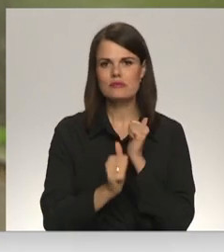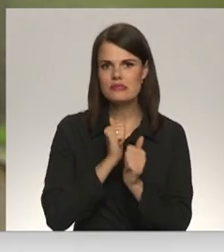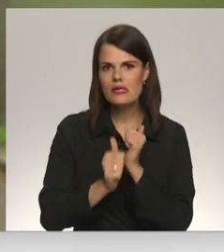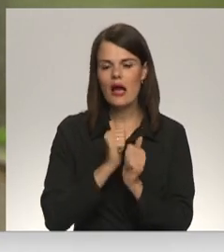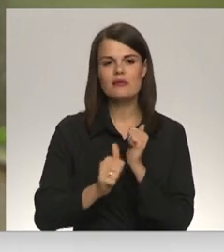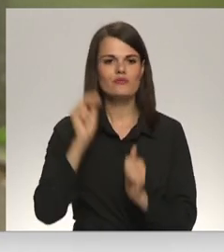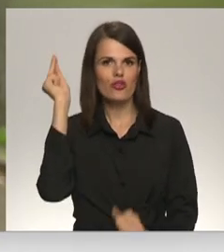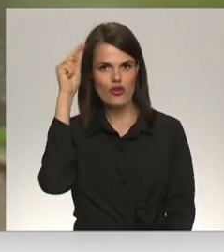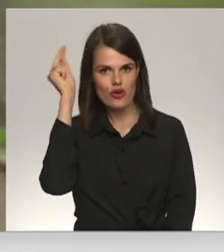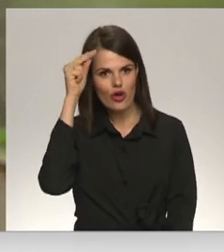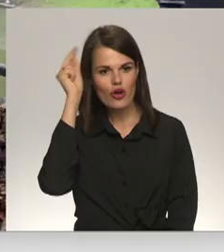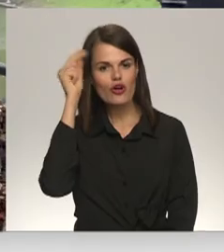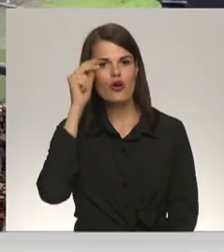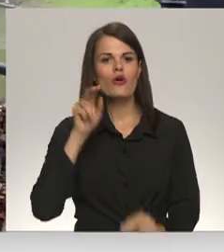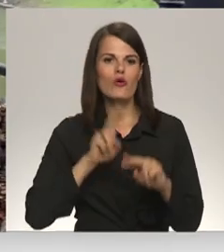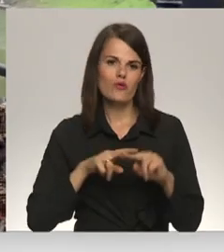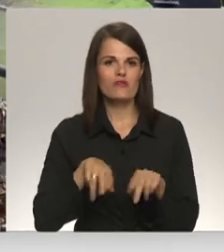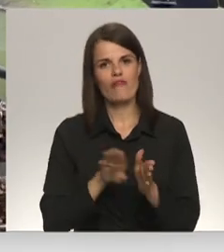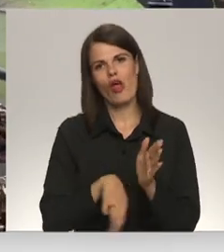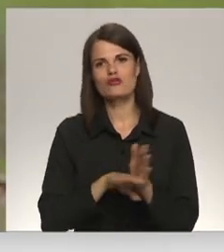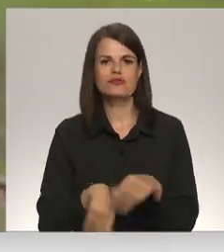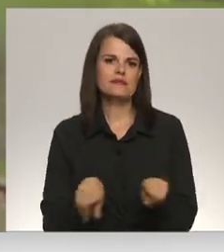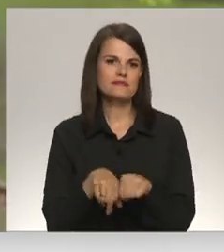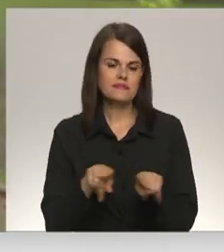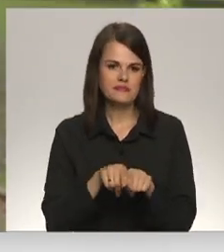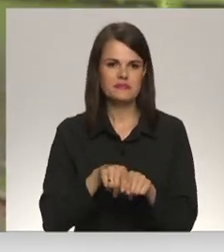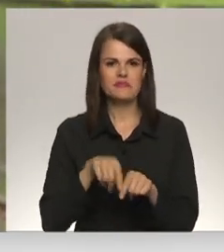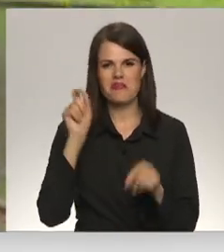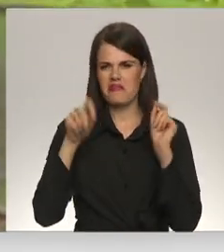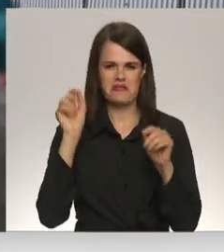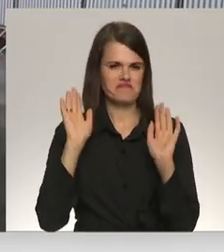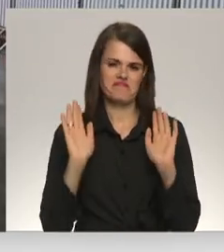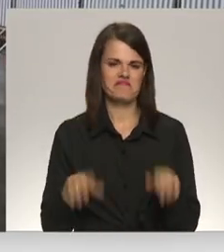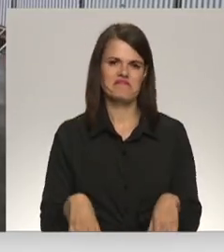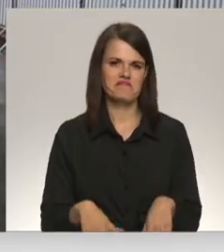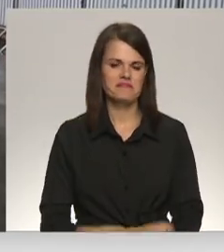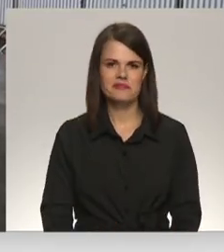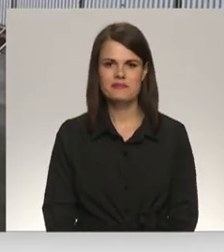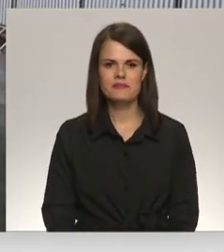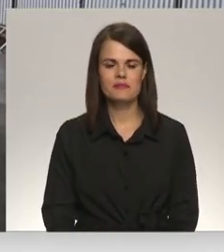treniņos un vienkārši tāpat mums. Lietus ir nekas.